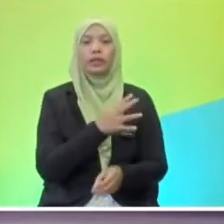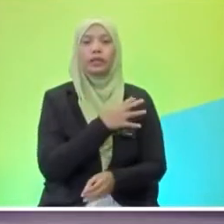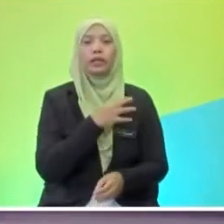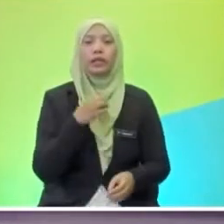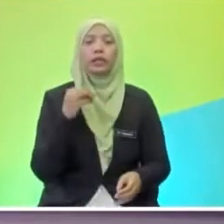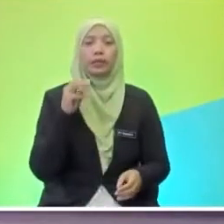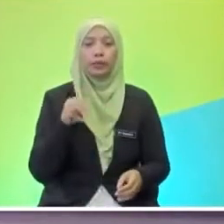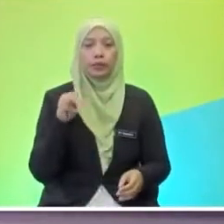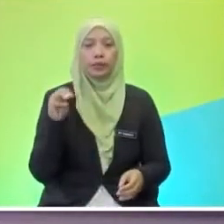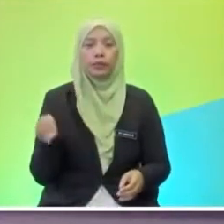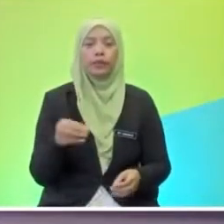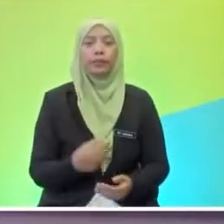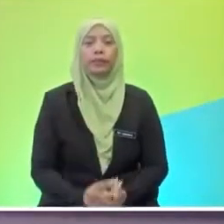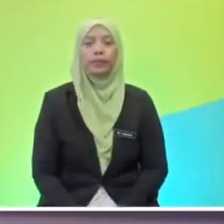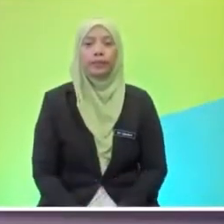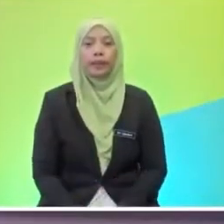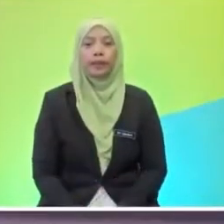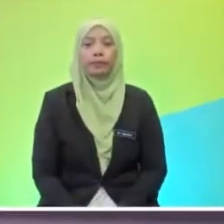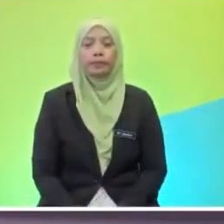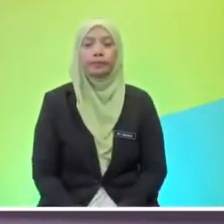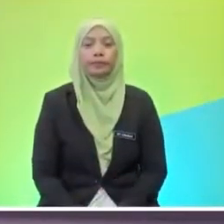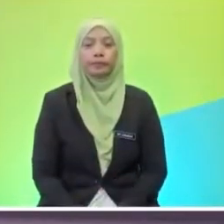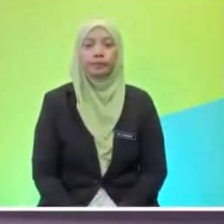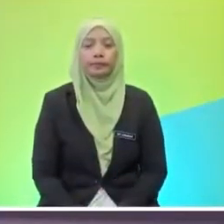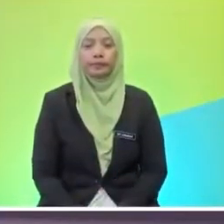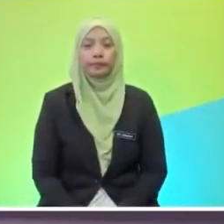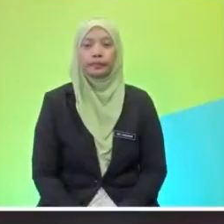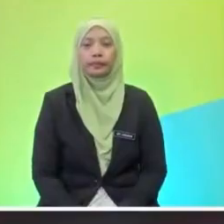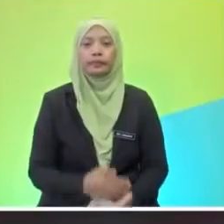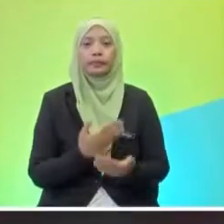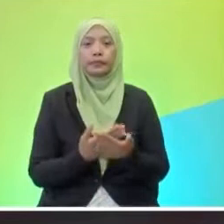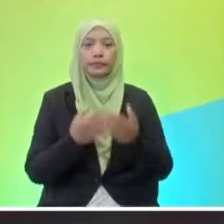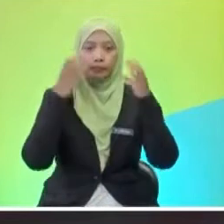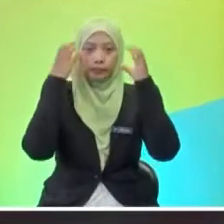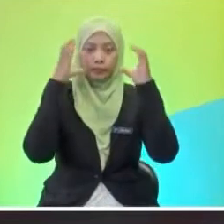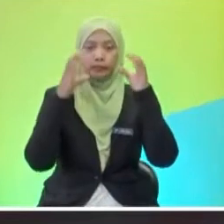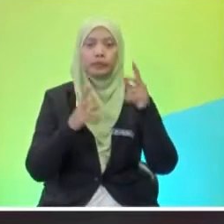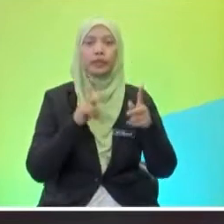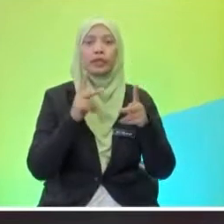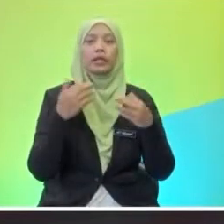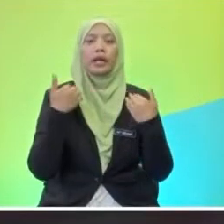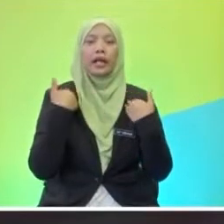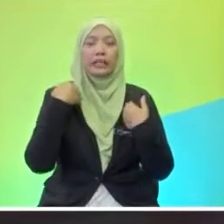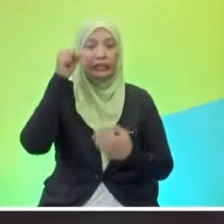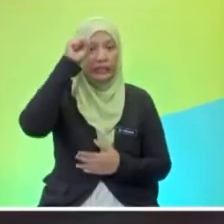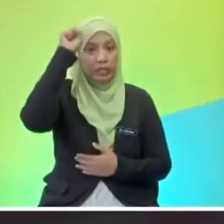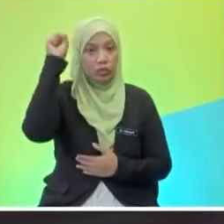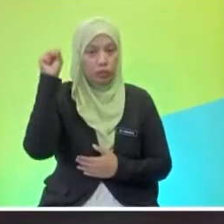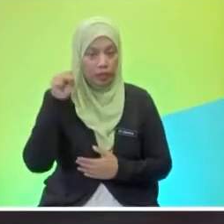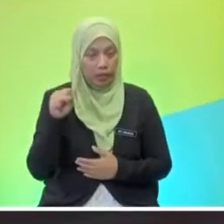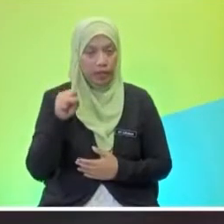4 orang akan saya daripada SMK Pucung perdana baik Cikgu katanya ada soal lain Cikgu